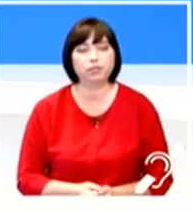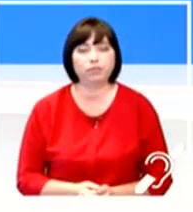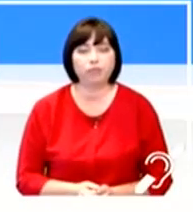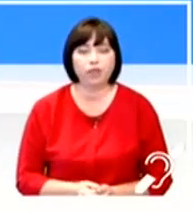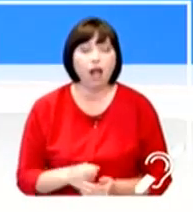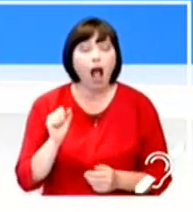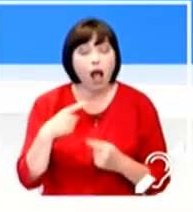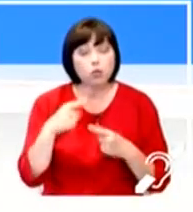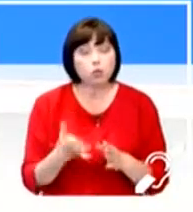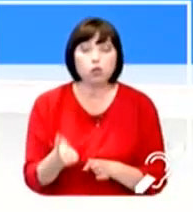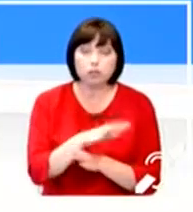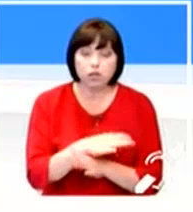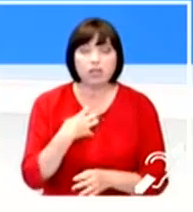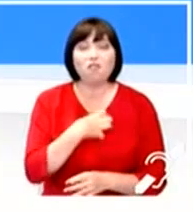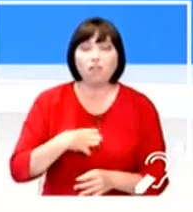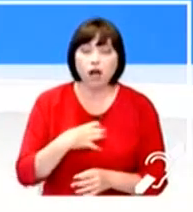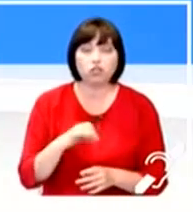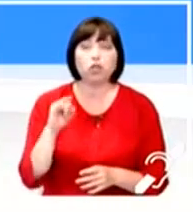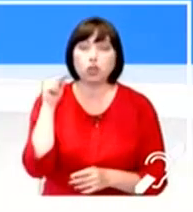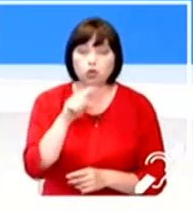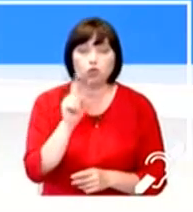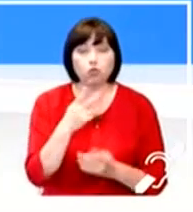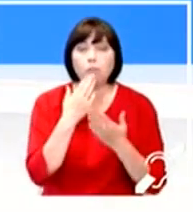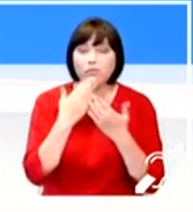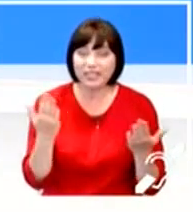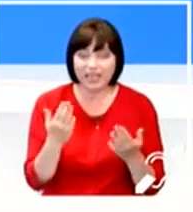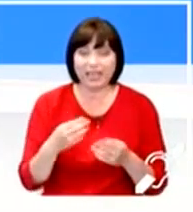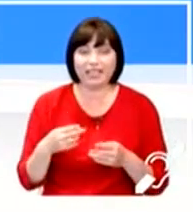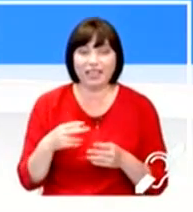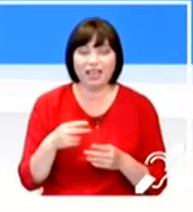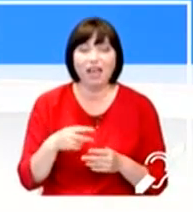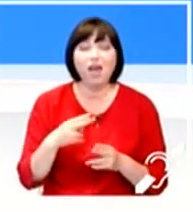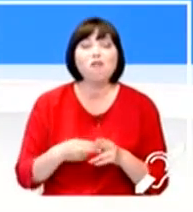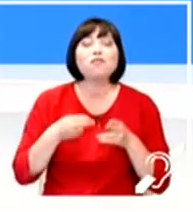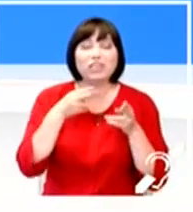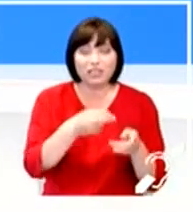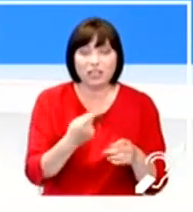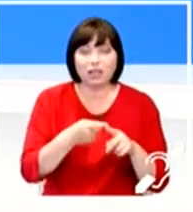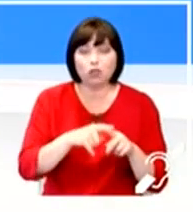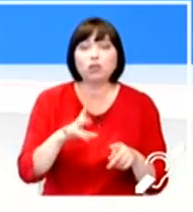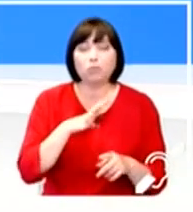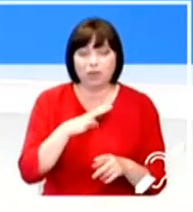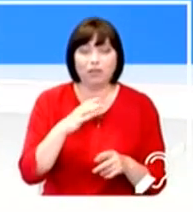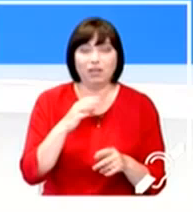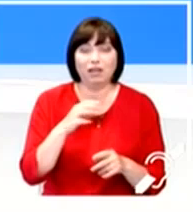Ucraina. Pe de altă parte, e important să știți că ultima vizită pe care premierul Republicii Moldova a